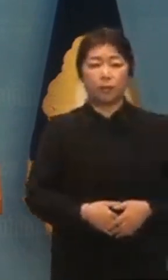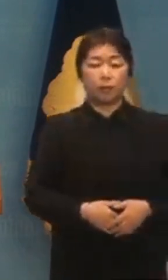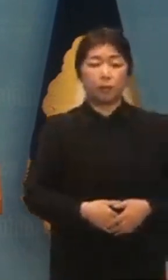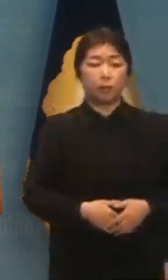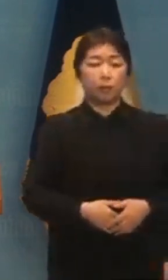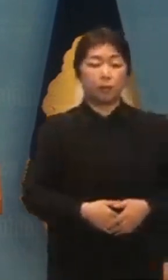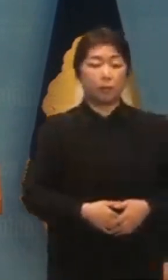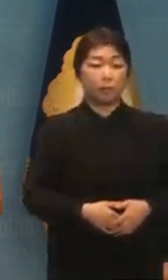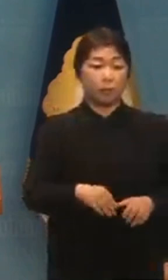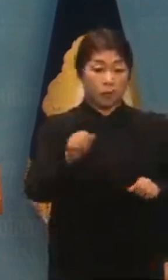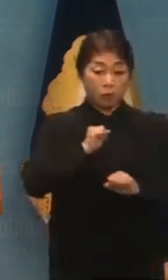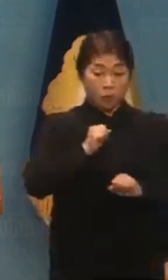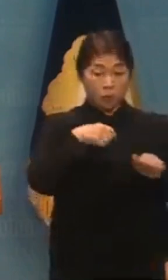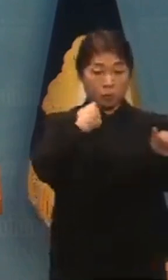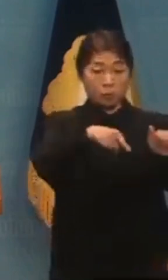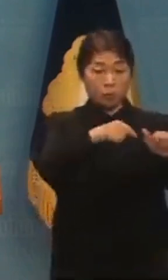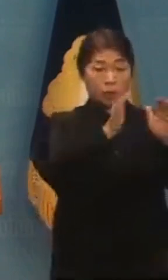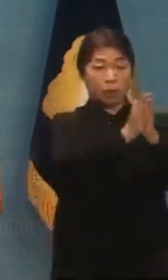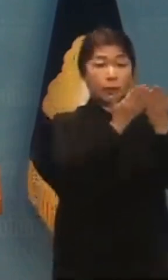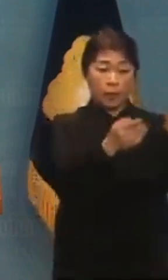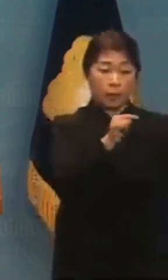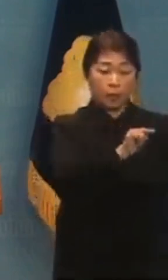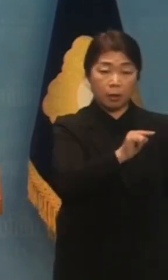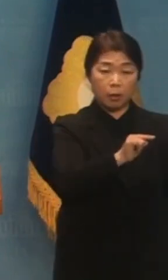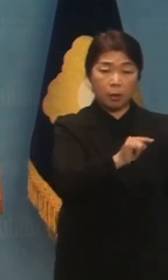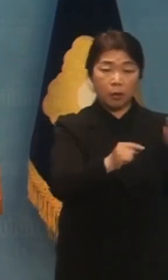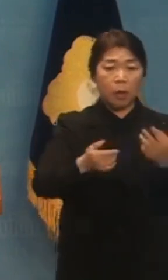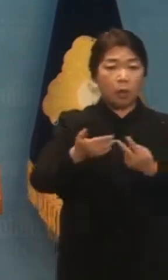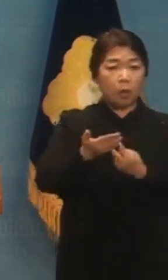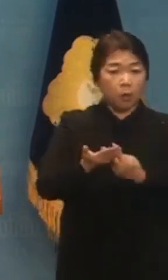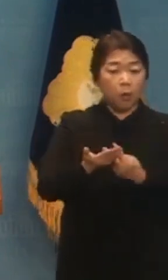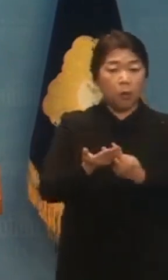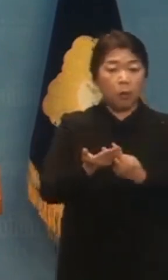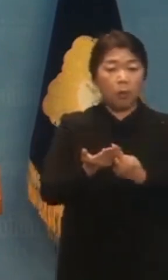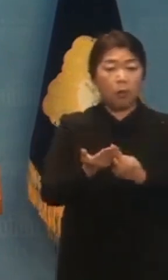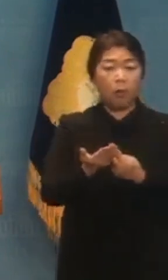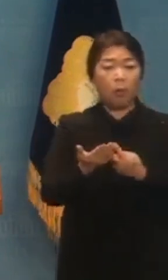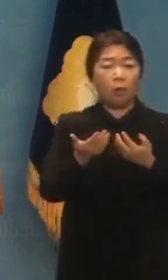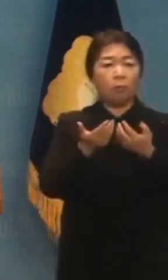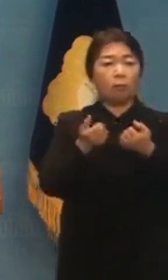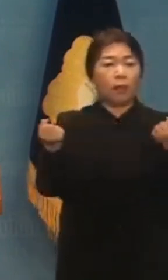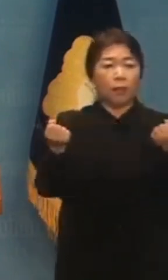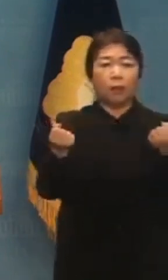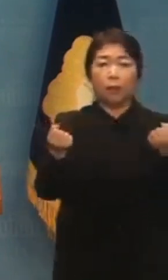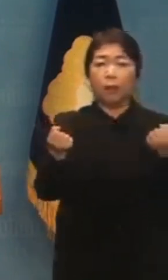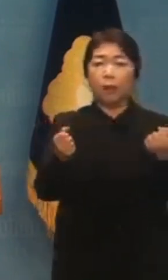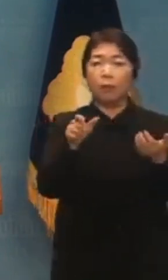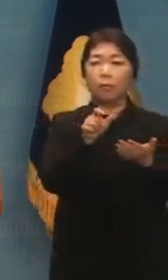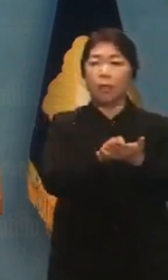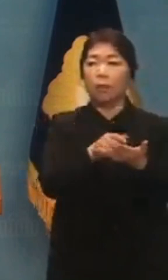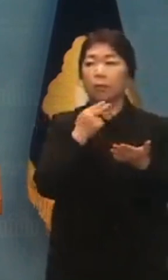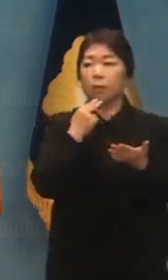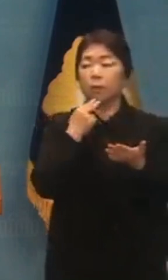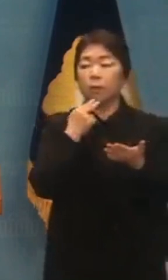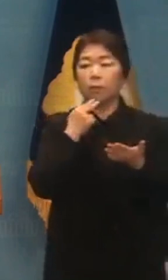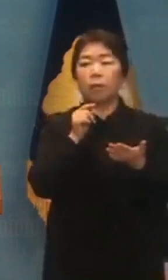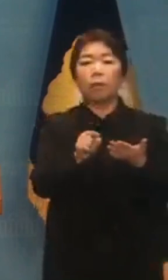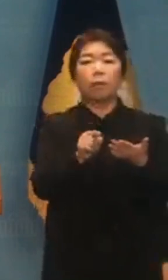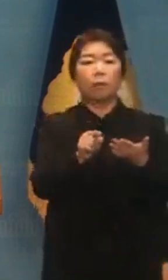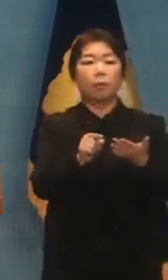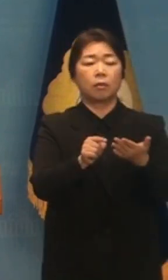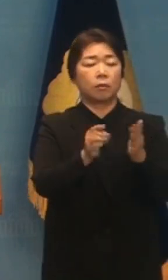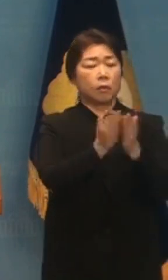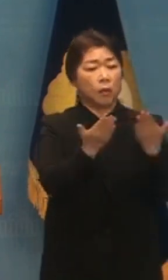국방부 교재에 독도 분쟁지역 서술된 게 확인돼 국민의 분분을 사고 해당 교재는